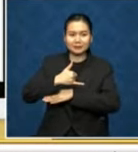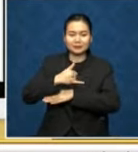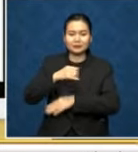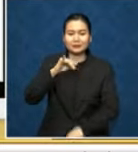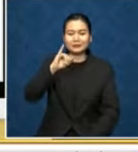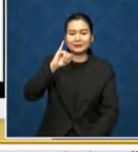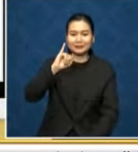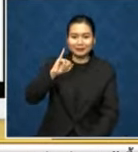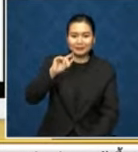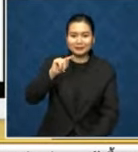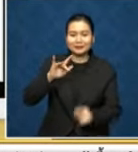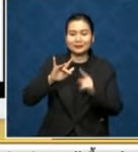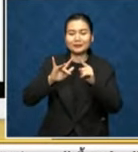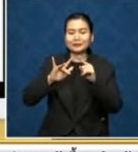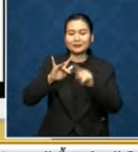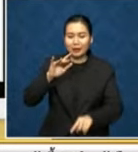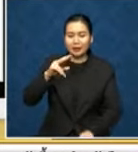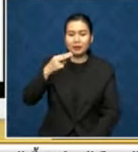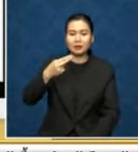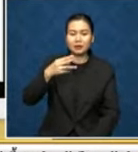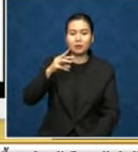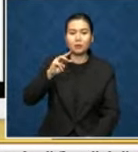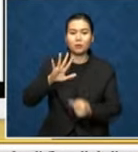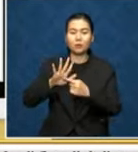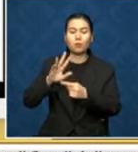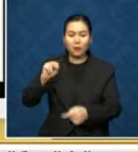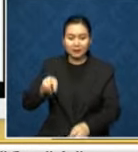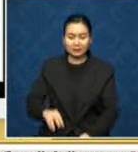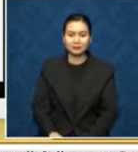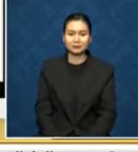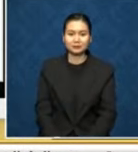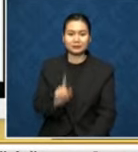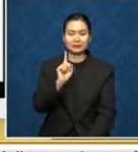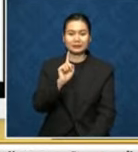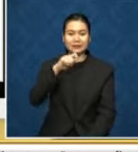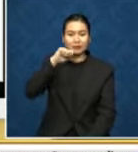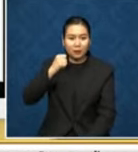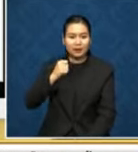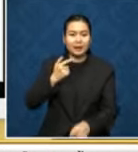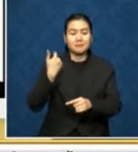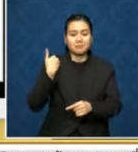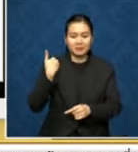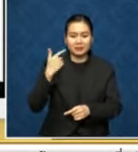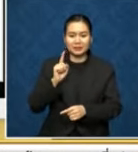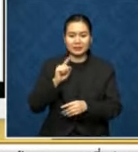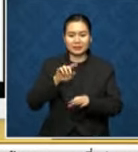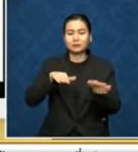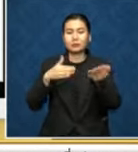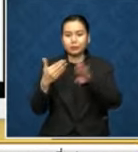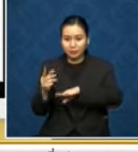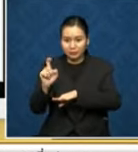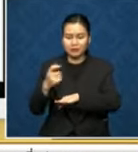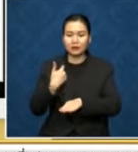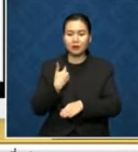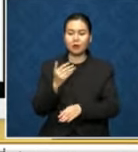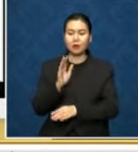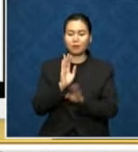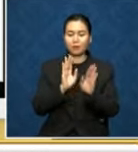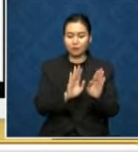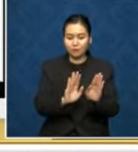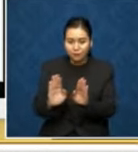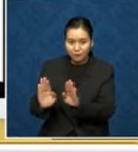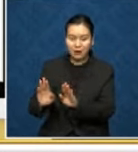ายเสียชีวิตโดยครอบครัวของผู้เสียชีวิตได้ขอความอนุเคราะห์ในการติดต